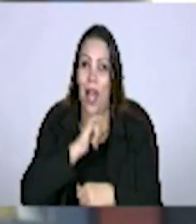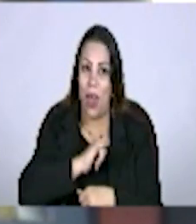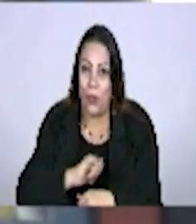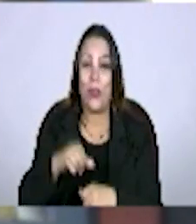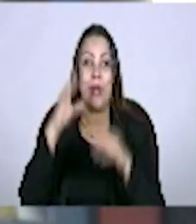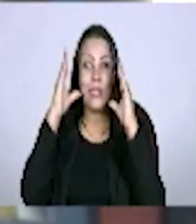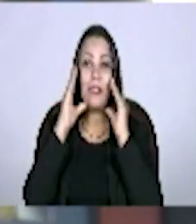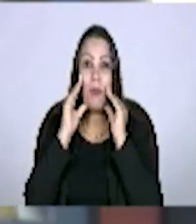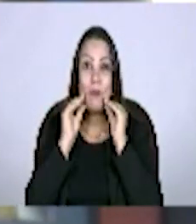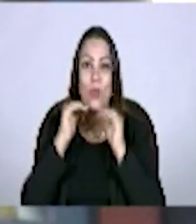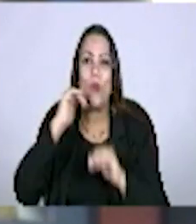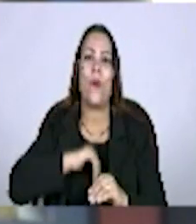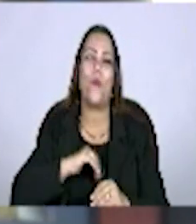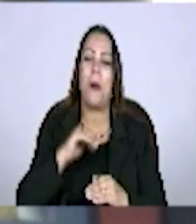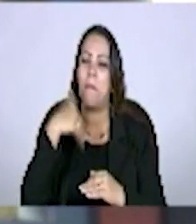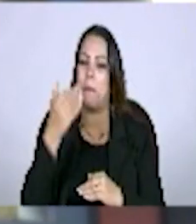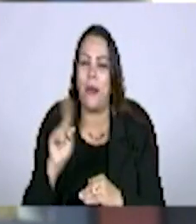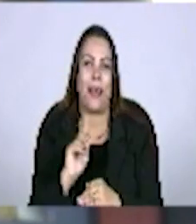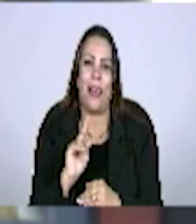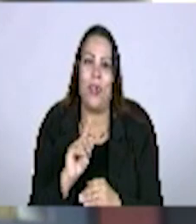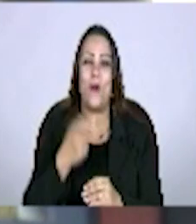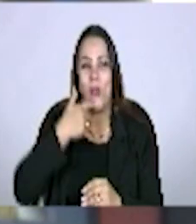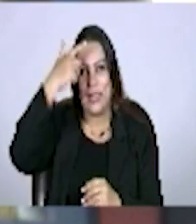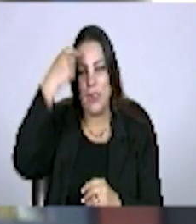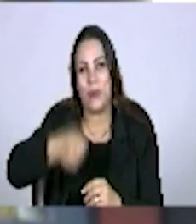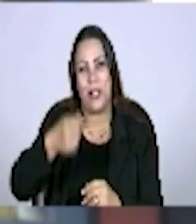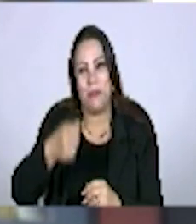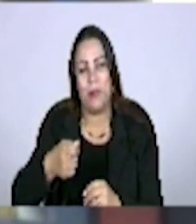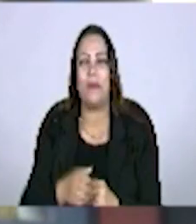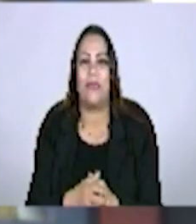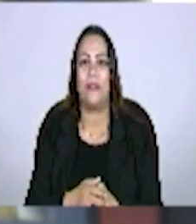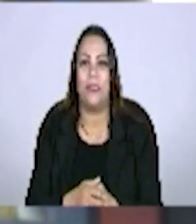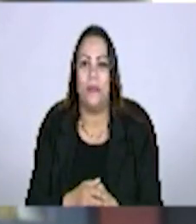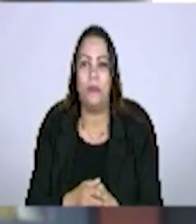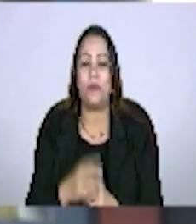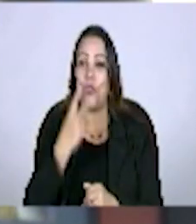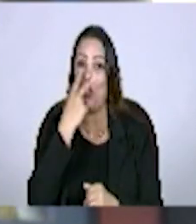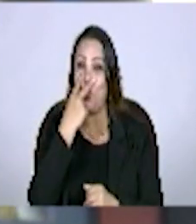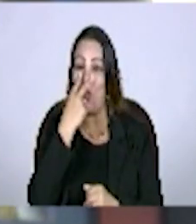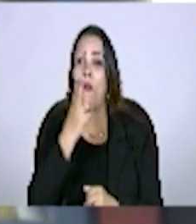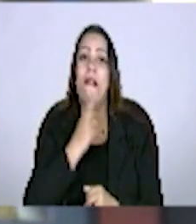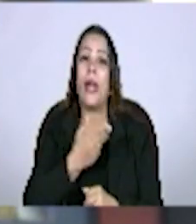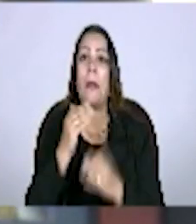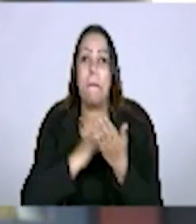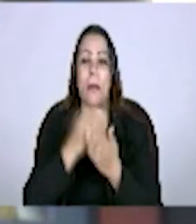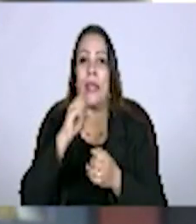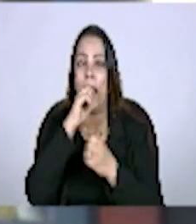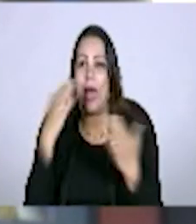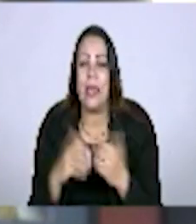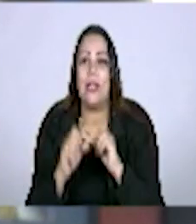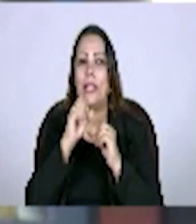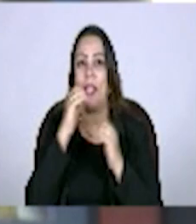السعاده داخلنا وليست خارجنا كل سنه وانتم طيبين ا اشوفكم على خير بعد اجازه العيد